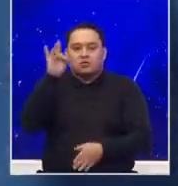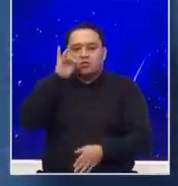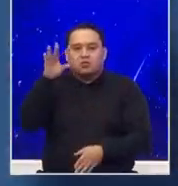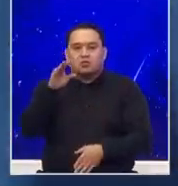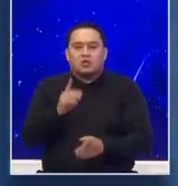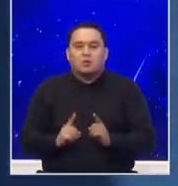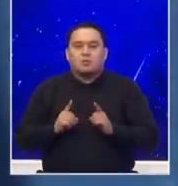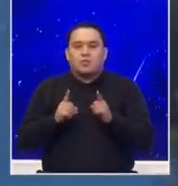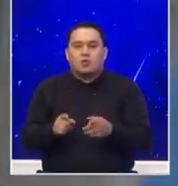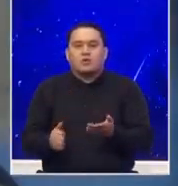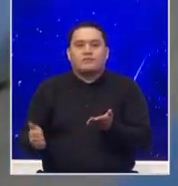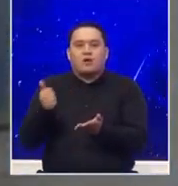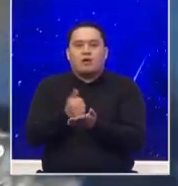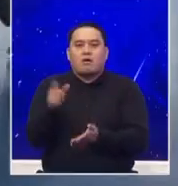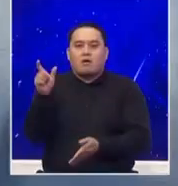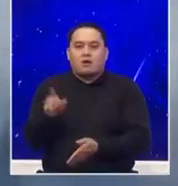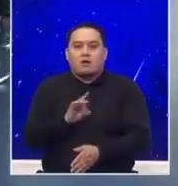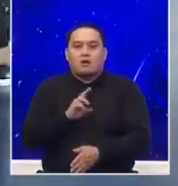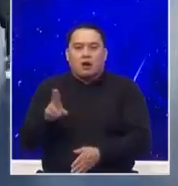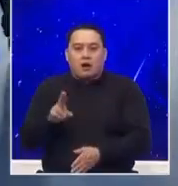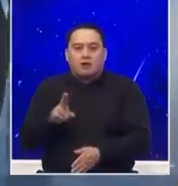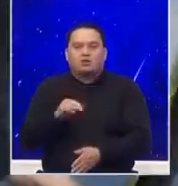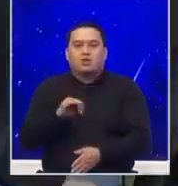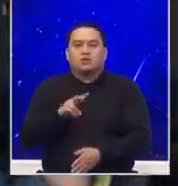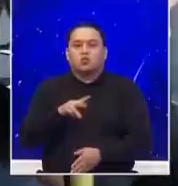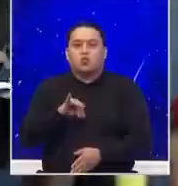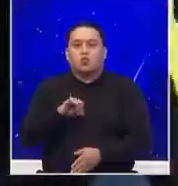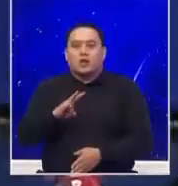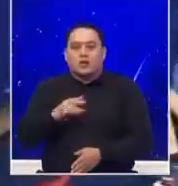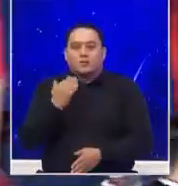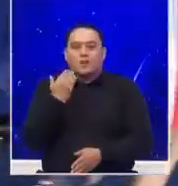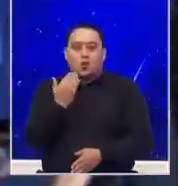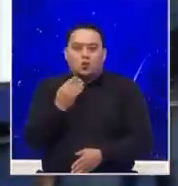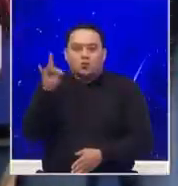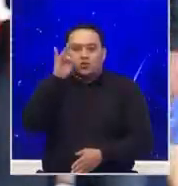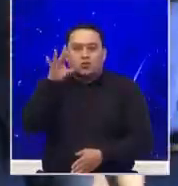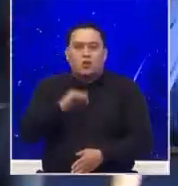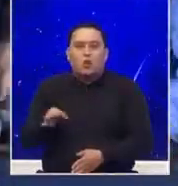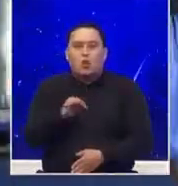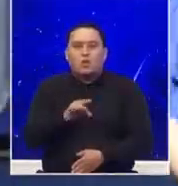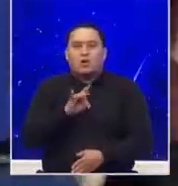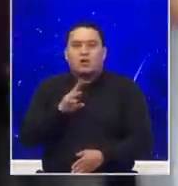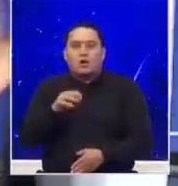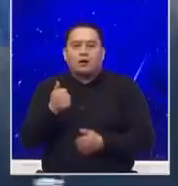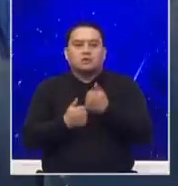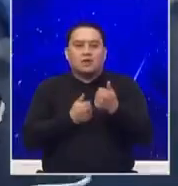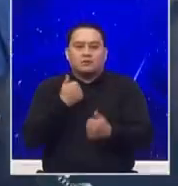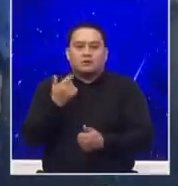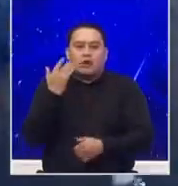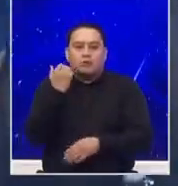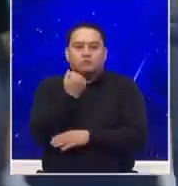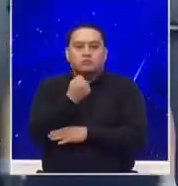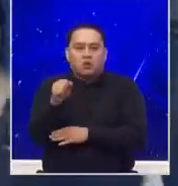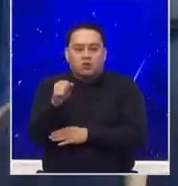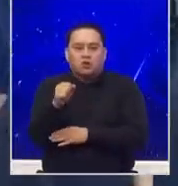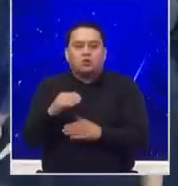первенстве страны – кандидат в мастера спорта РК Жасулан Абдулда. Спортсмен не раз становился чемпионом областных и республиканских соревнований. А главная